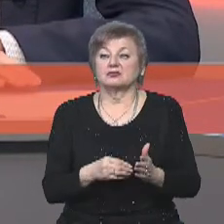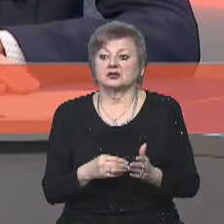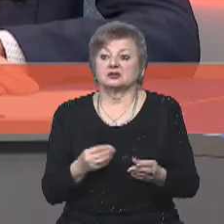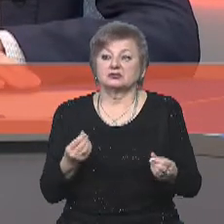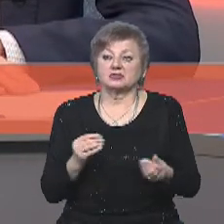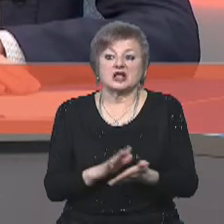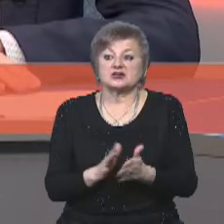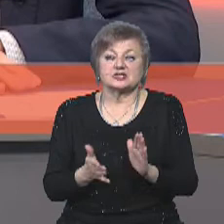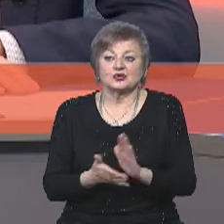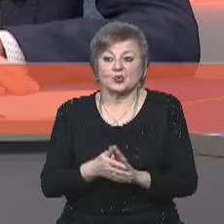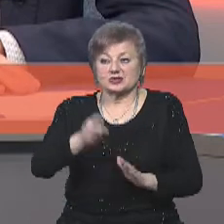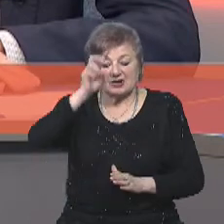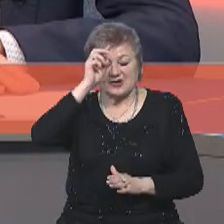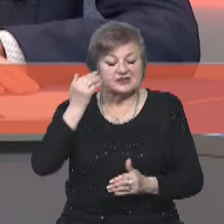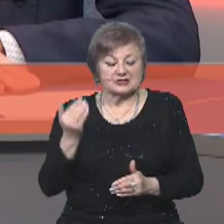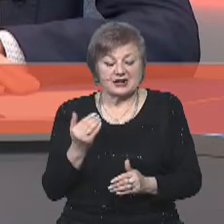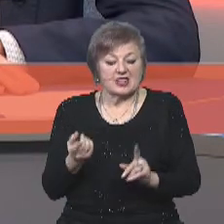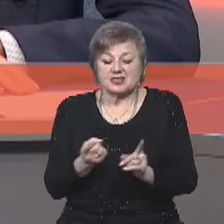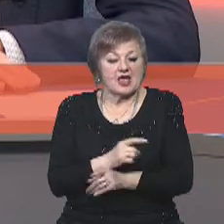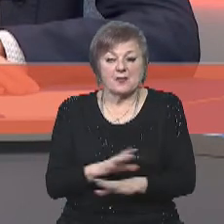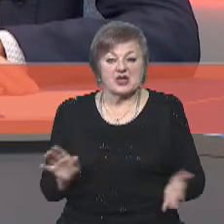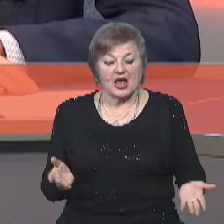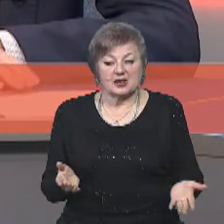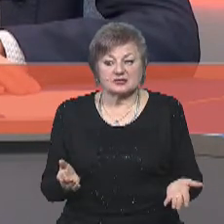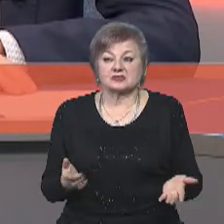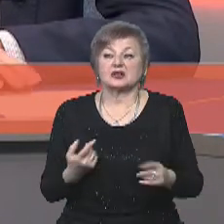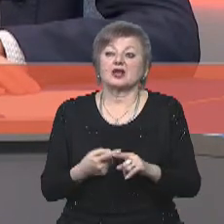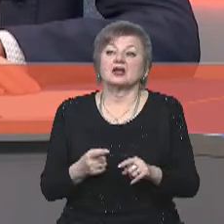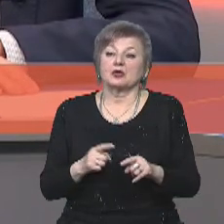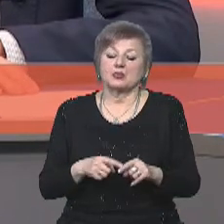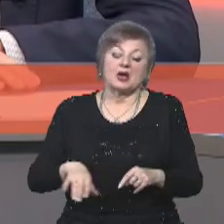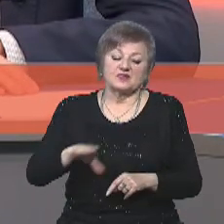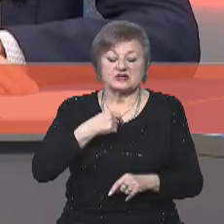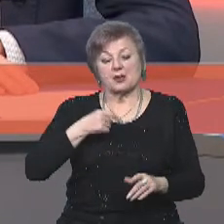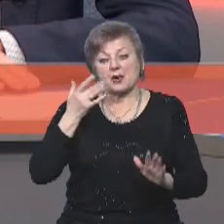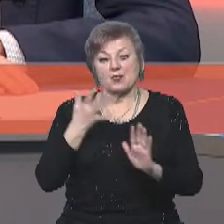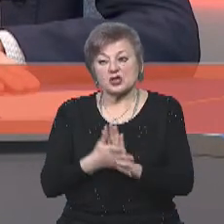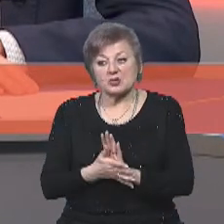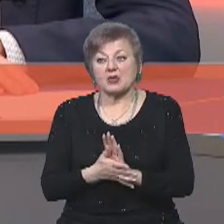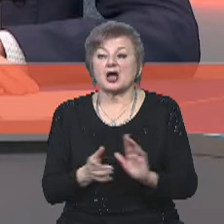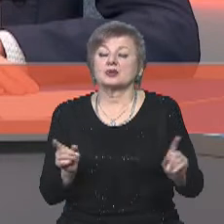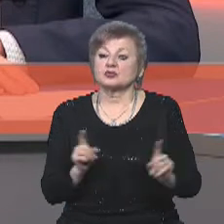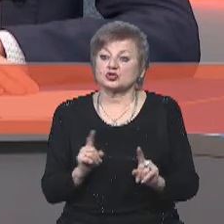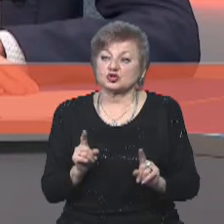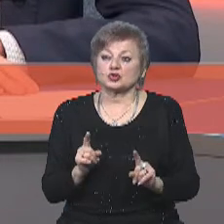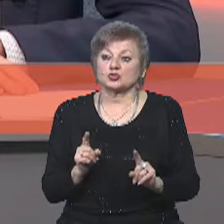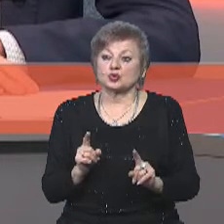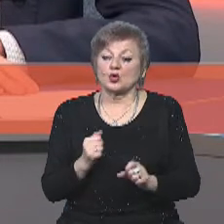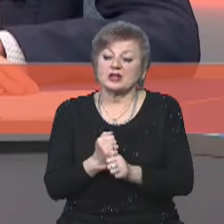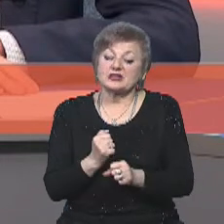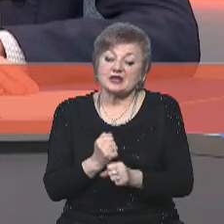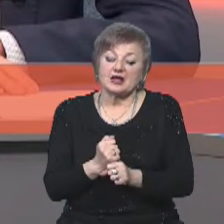ну, ситуация в стране особо не меняется. И все мы прекрасно понимаем, что сделать